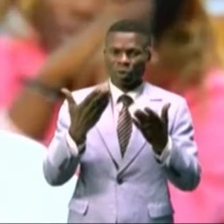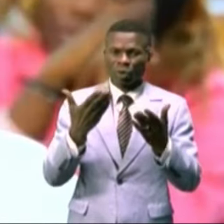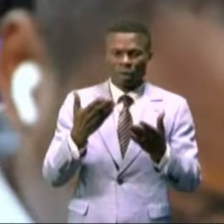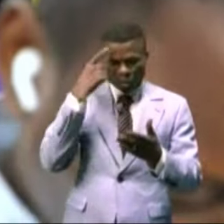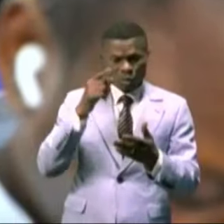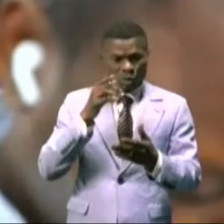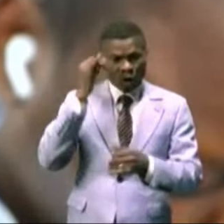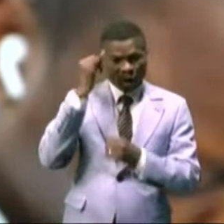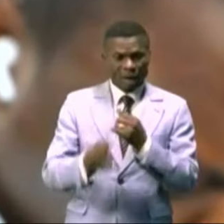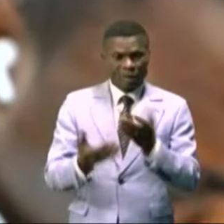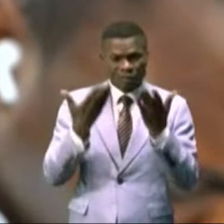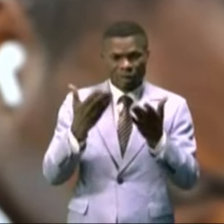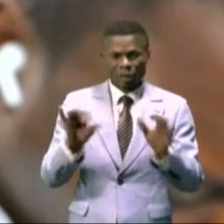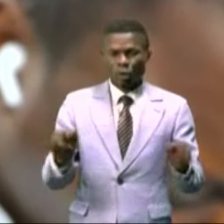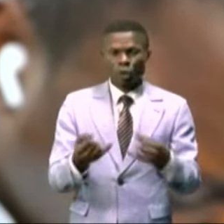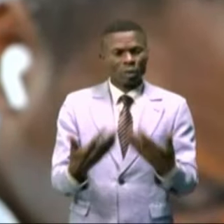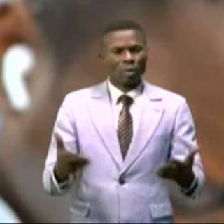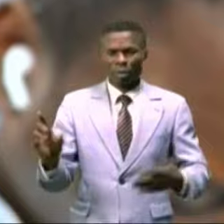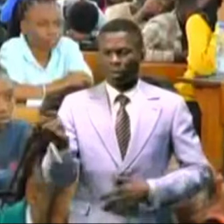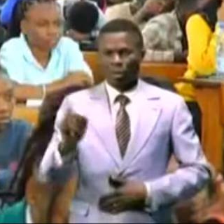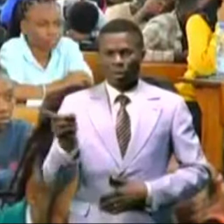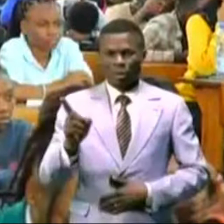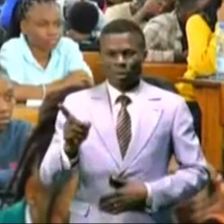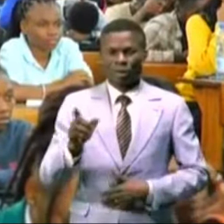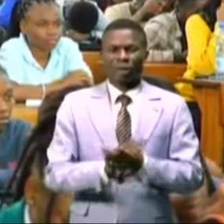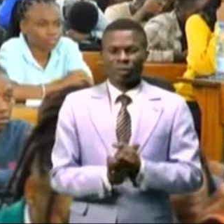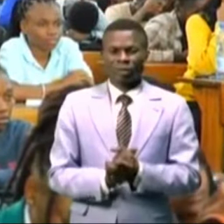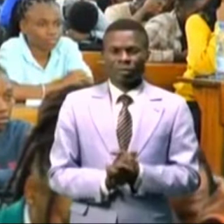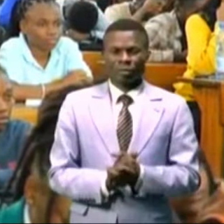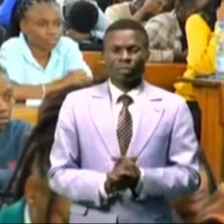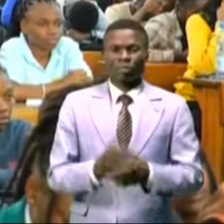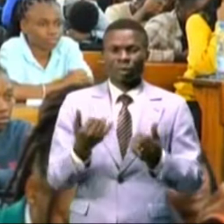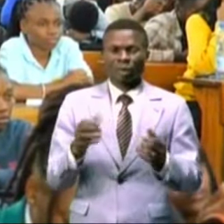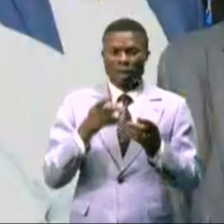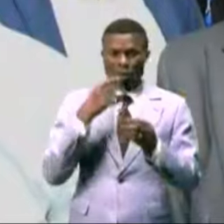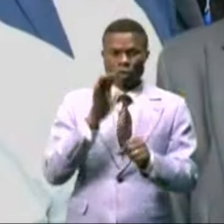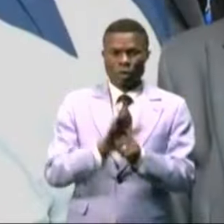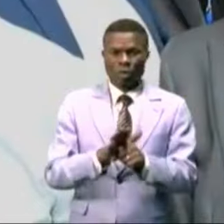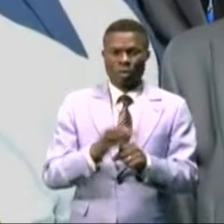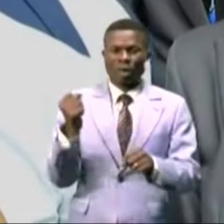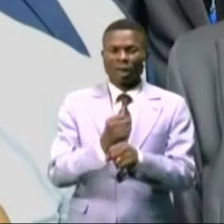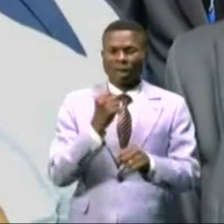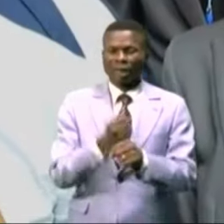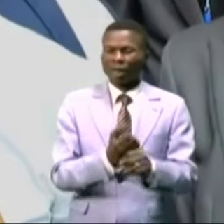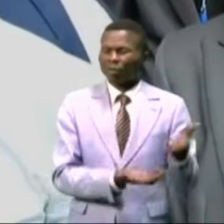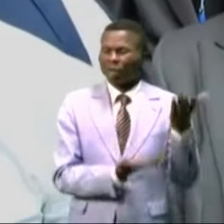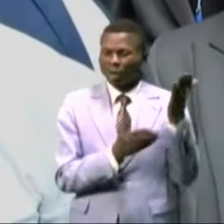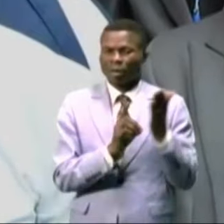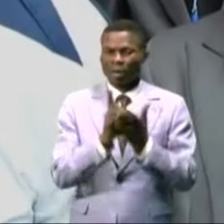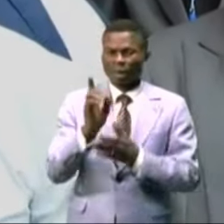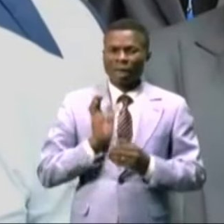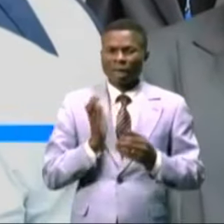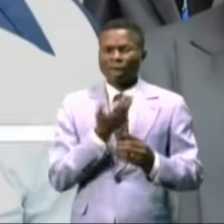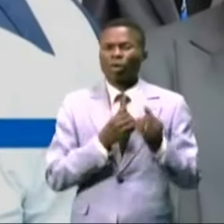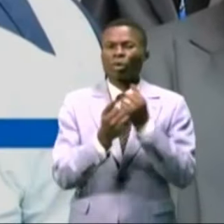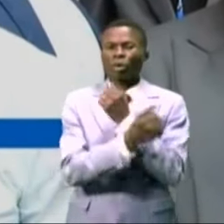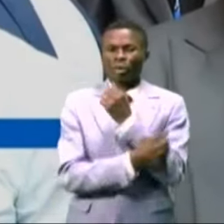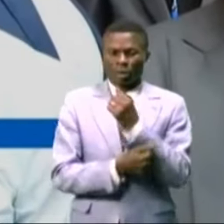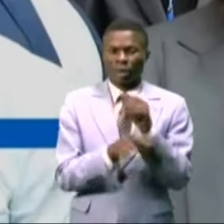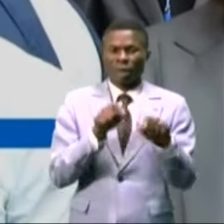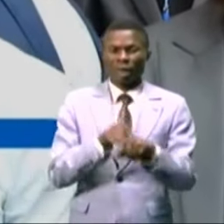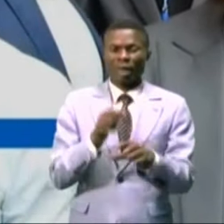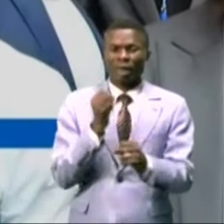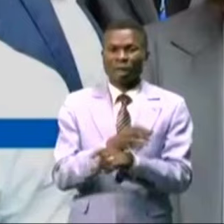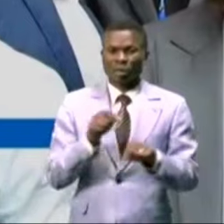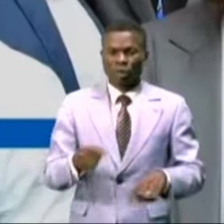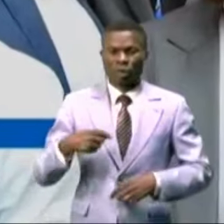retrouver dans l'oisiveté, mère de tous les vices. En étant des acteurs majeurs du développement de notre pays, il est temps que